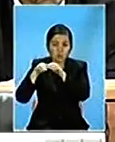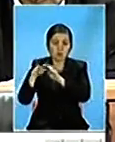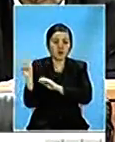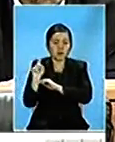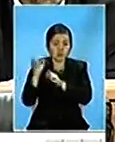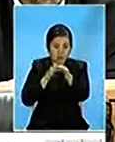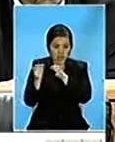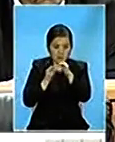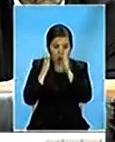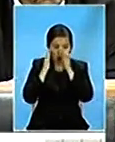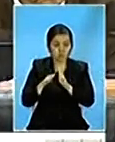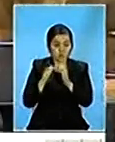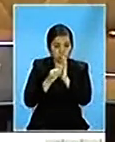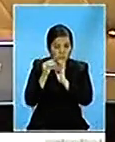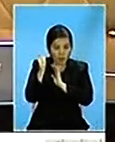กรุงเทพด้วยแล้วกัน